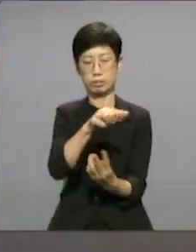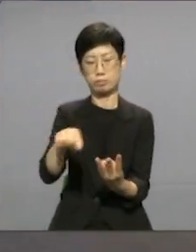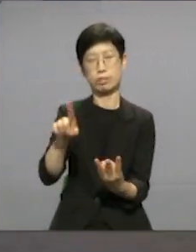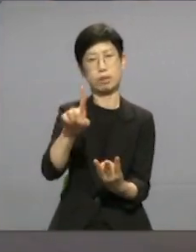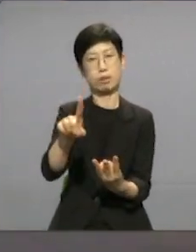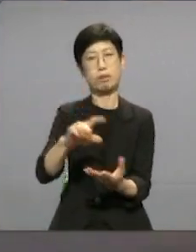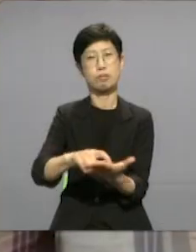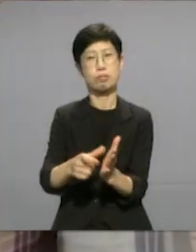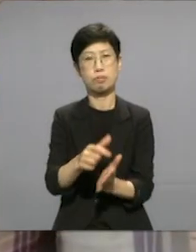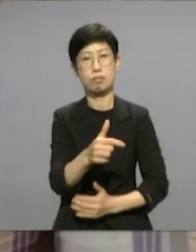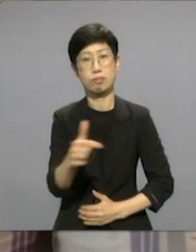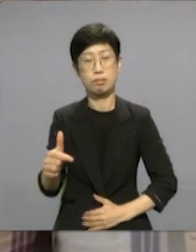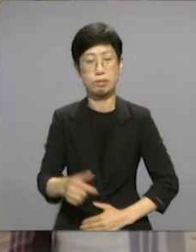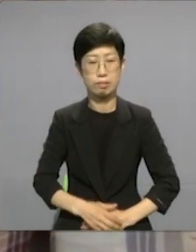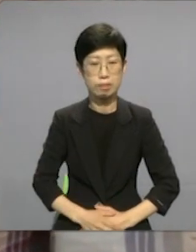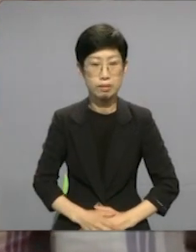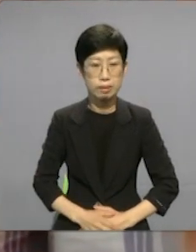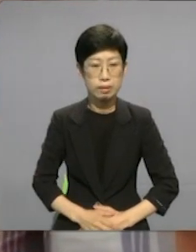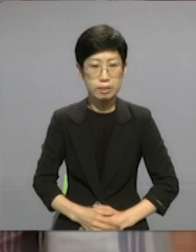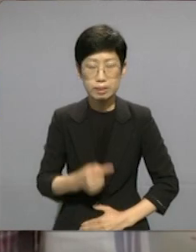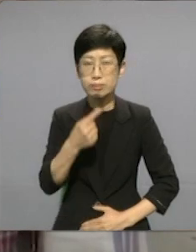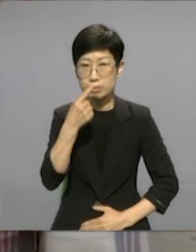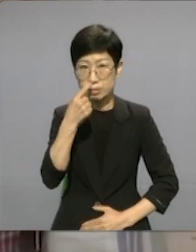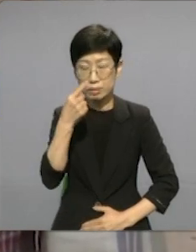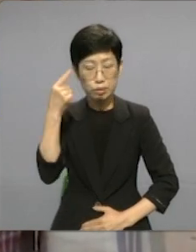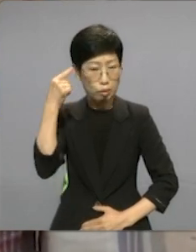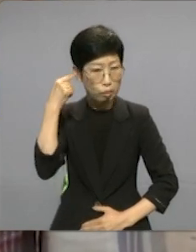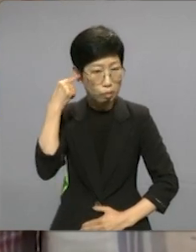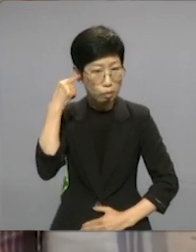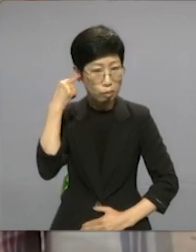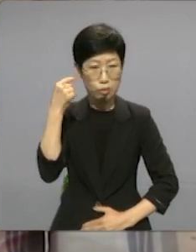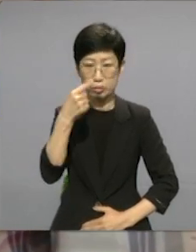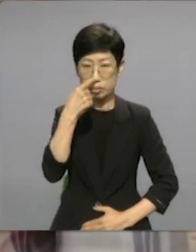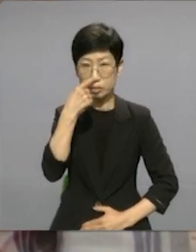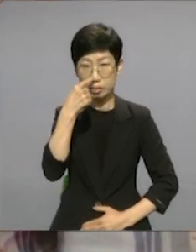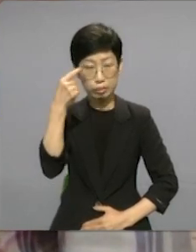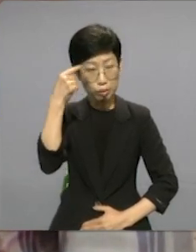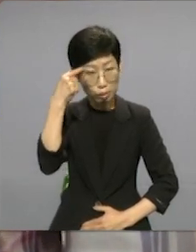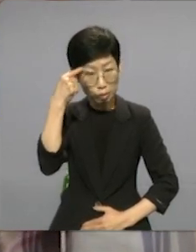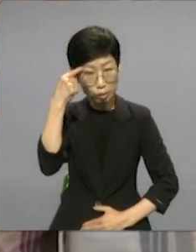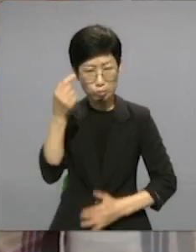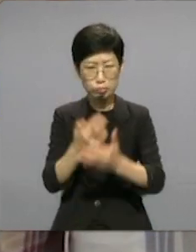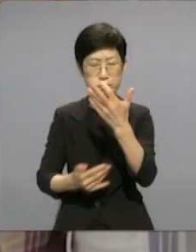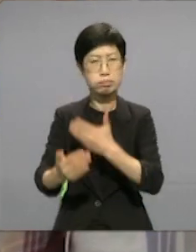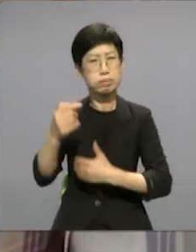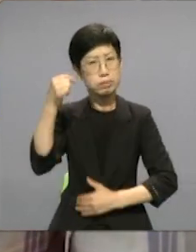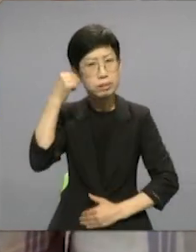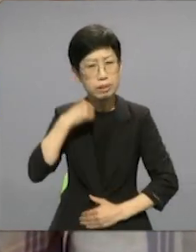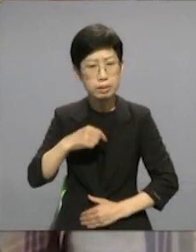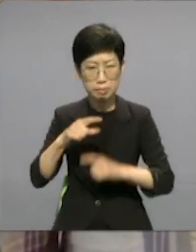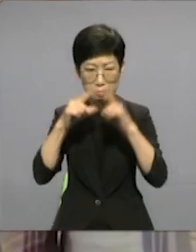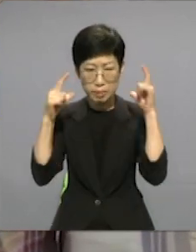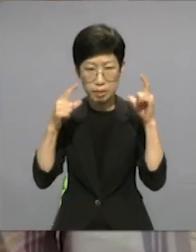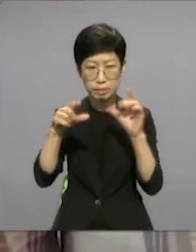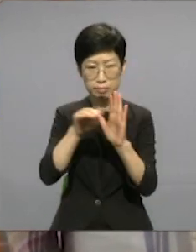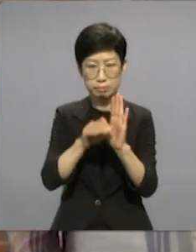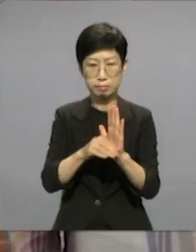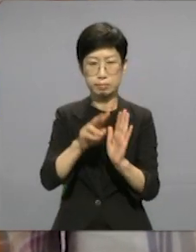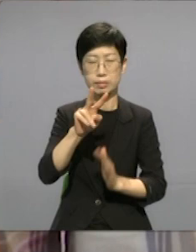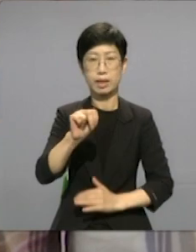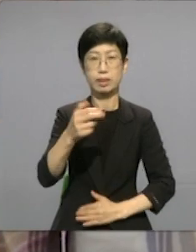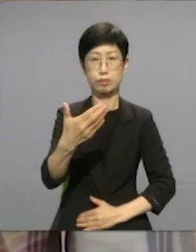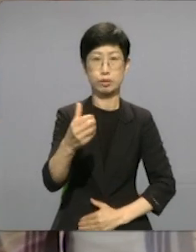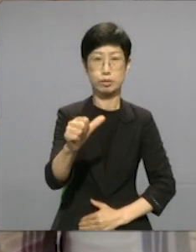해당합니다. It's burning on the eyes and burning in the nose, and I don't think this mask is even strong